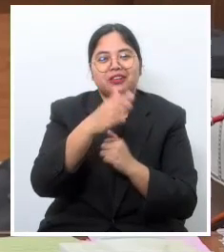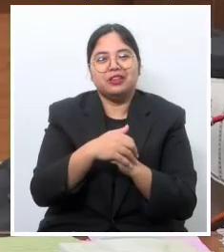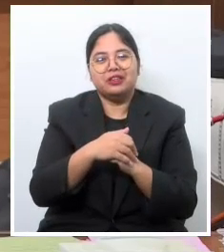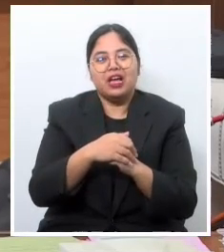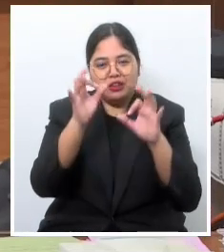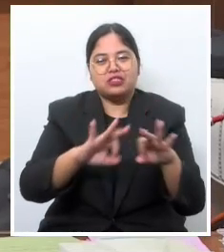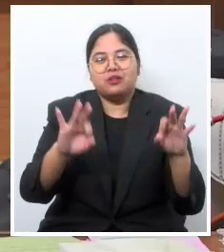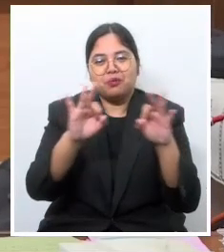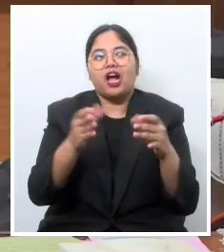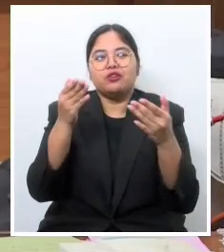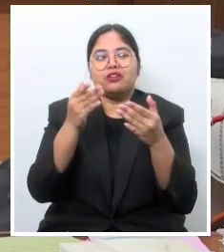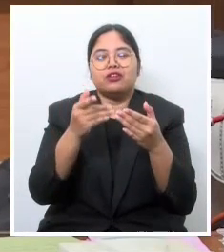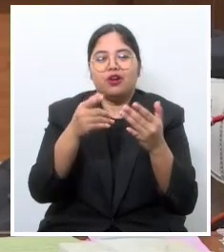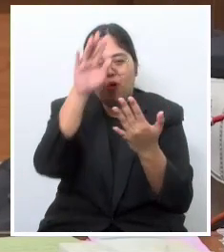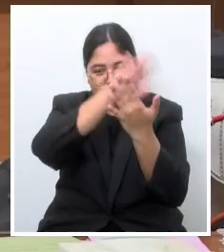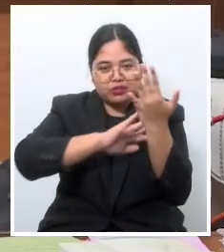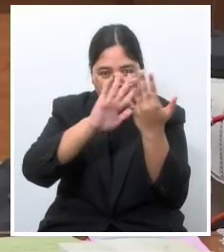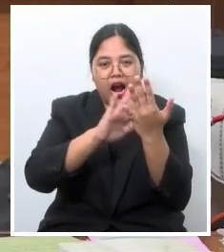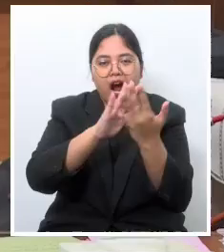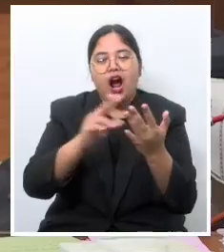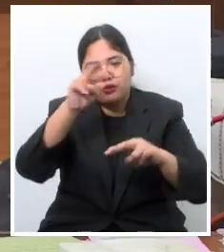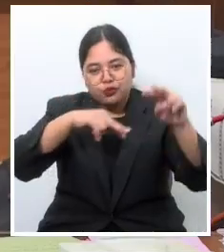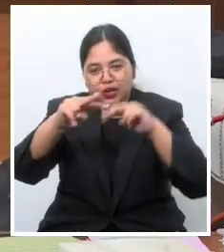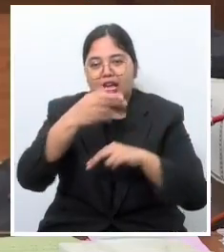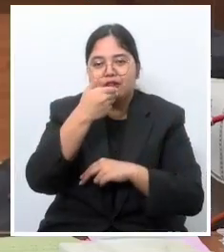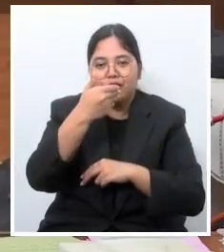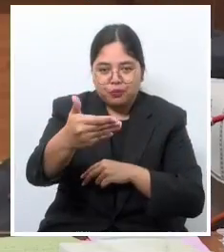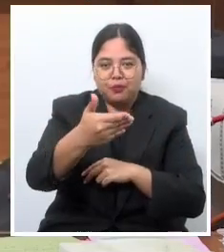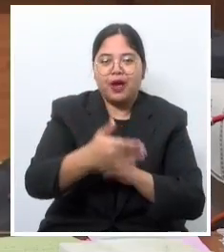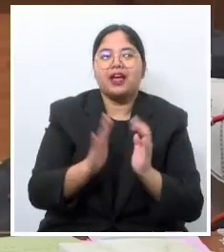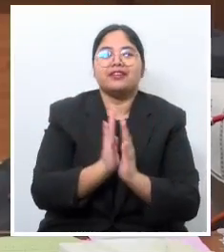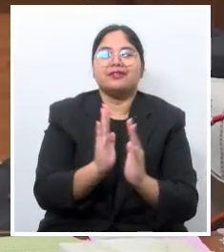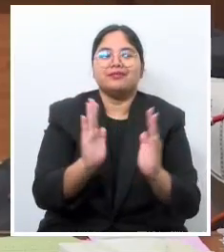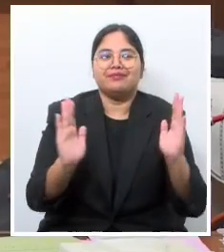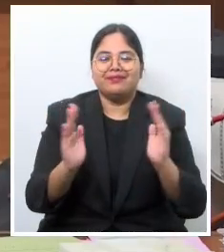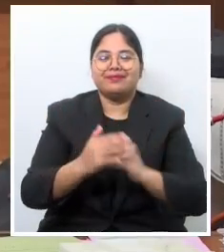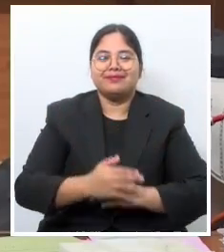แล้วก็รักษาแผ่นดินรักษาชาติให้คงอยู่สืบไปครับขอบคุณ